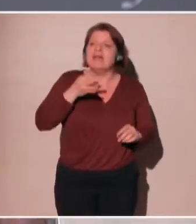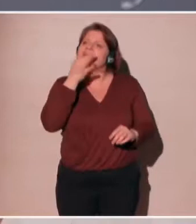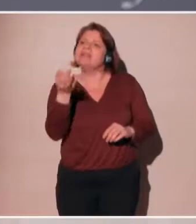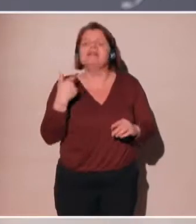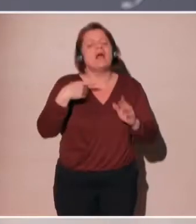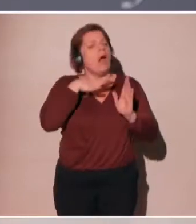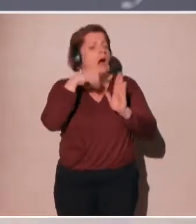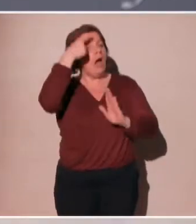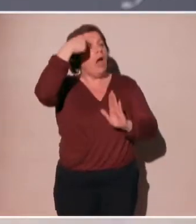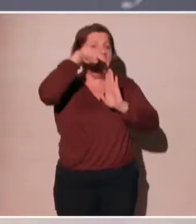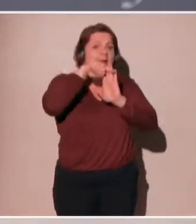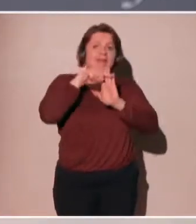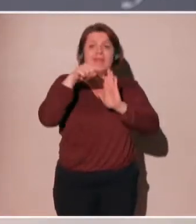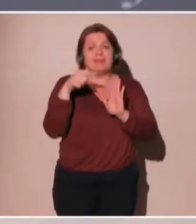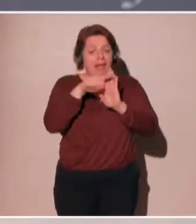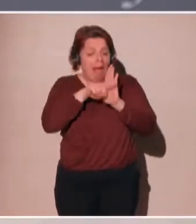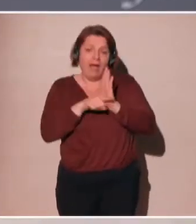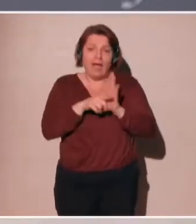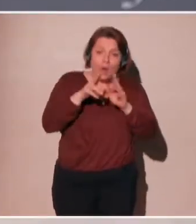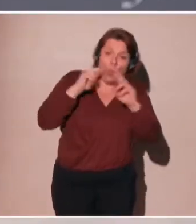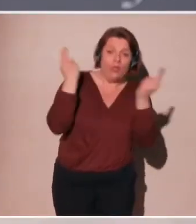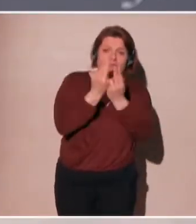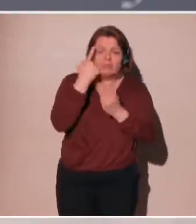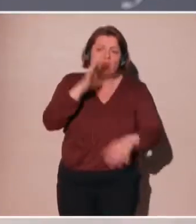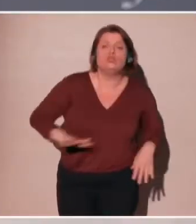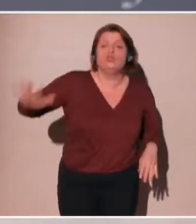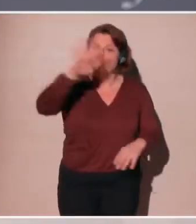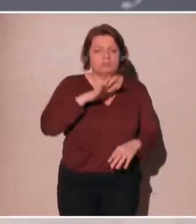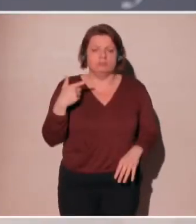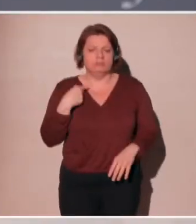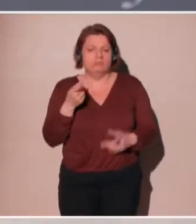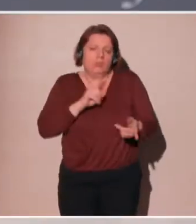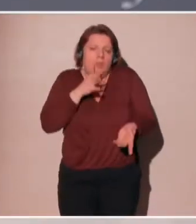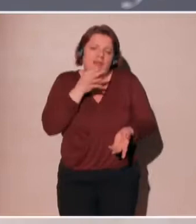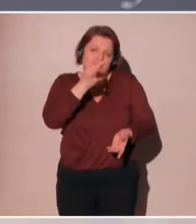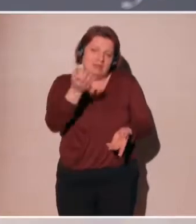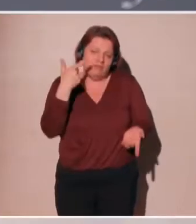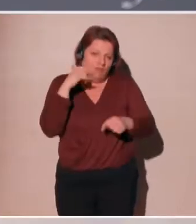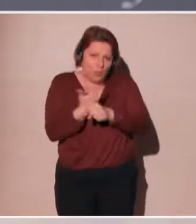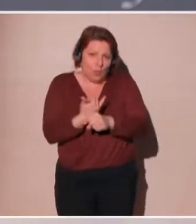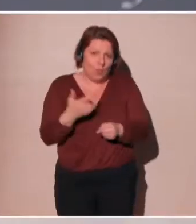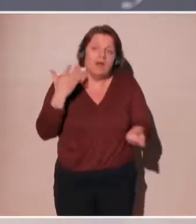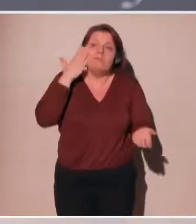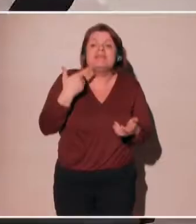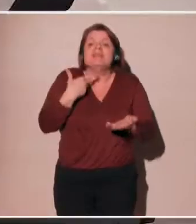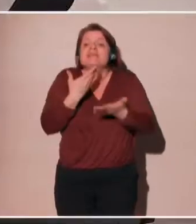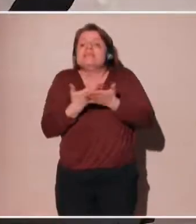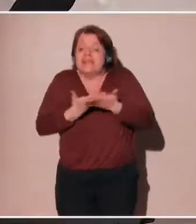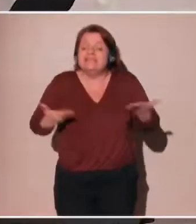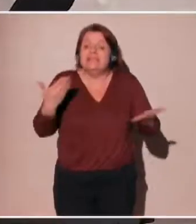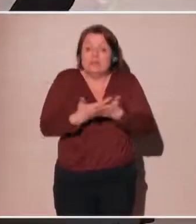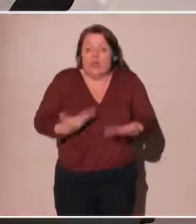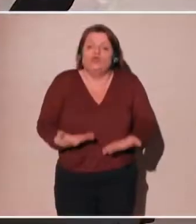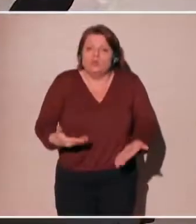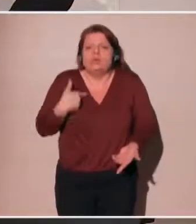éthique universelle qui va s'appliquer à tout le monde. Encore une fois, si on en était là, il y aurait plus de démocratie sur la planète. Thank